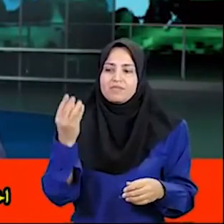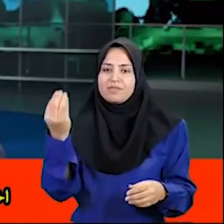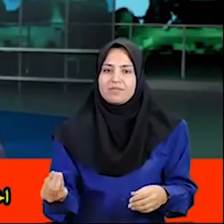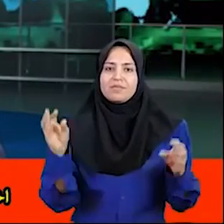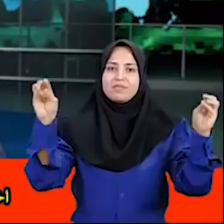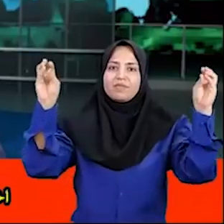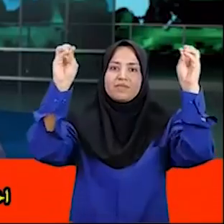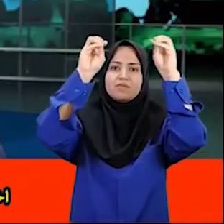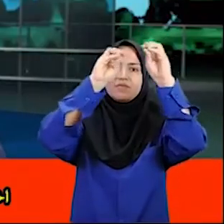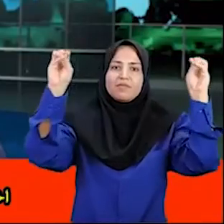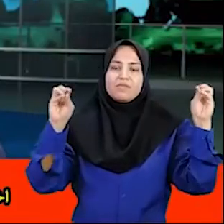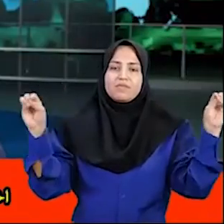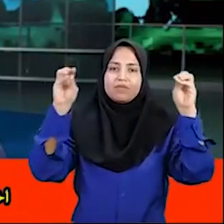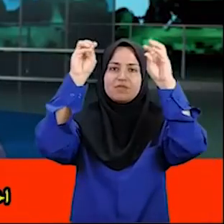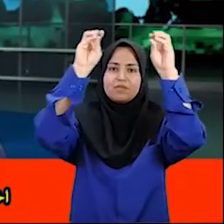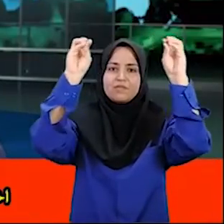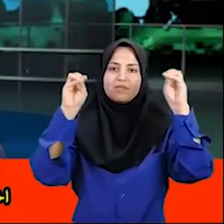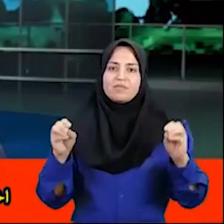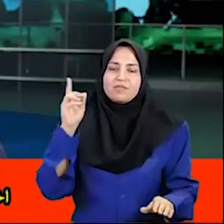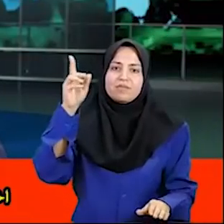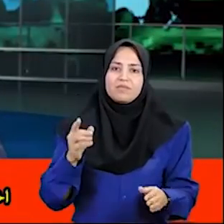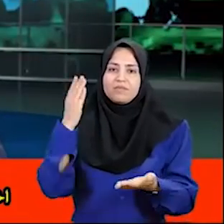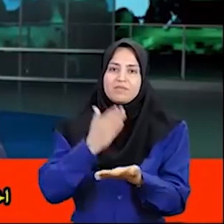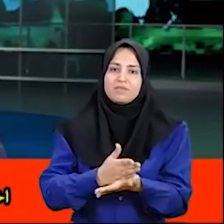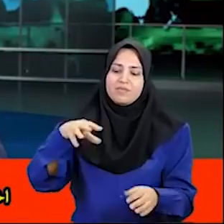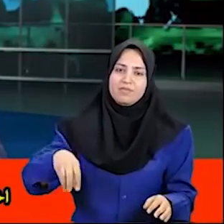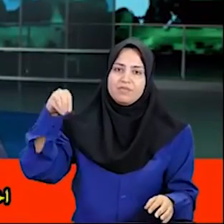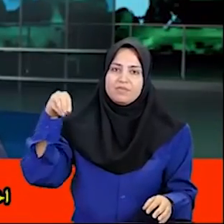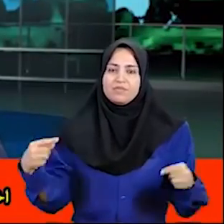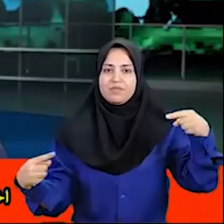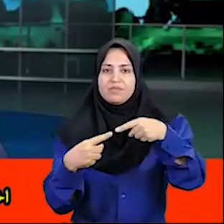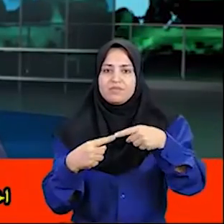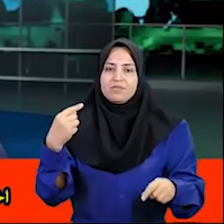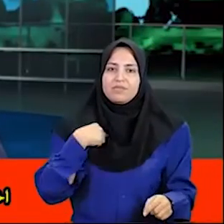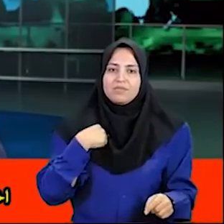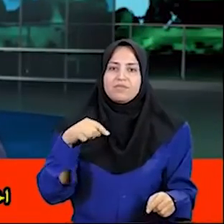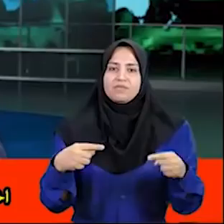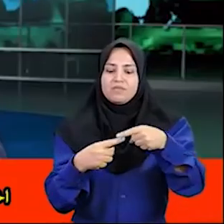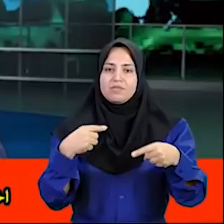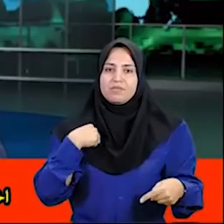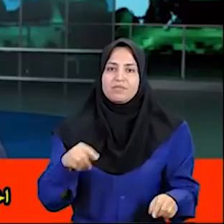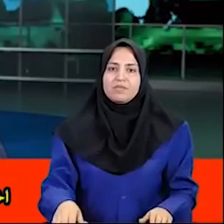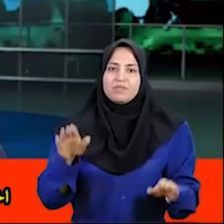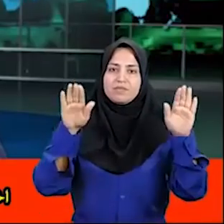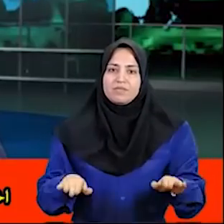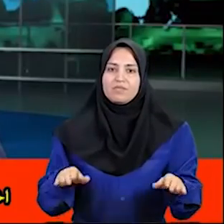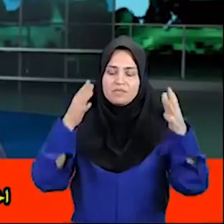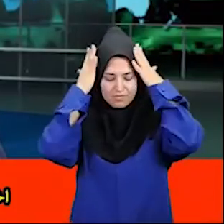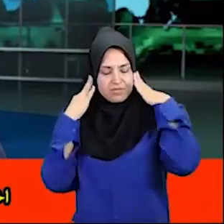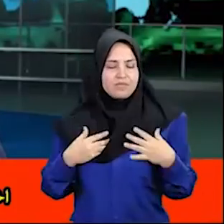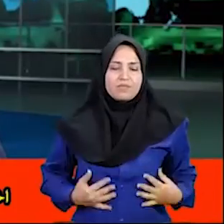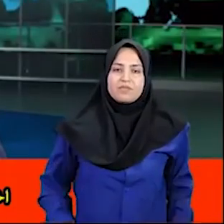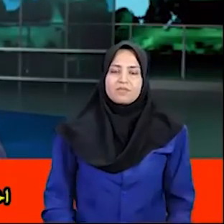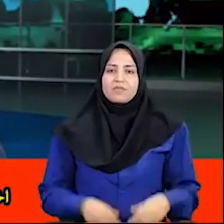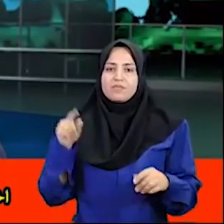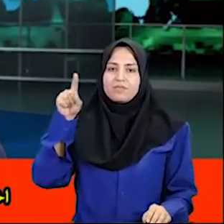های مشعشع شده برای قطع شبکه های منافق و معاند با ما در این بازار تحریکات کاهش میل جنسی